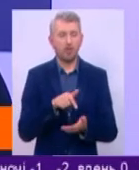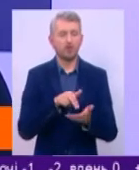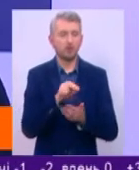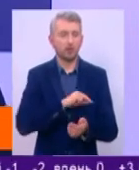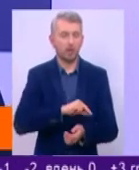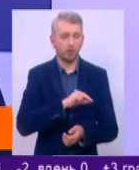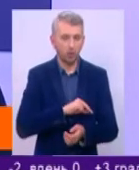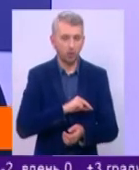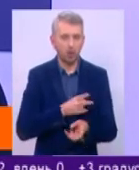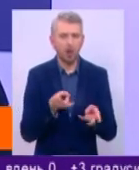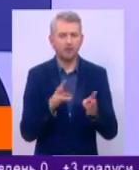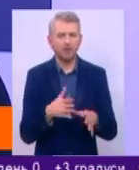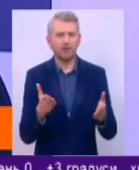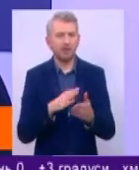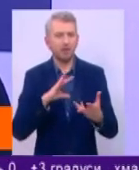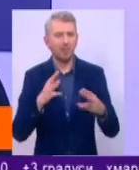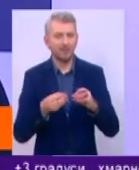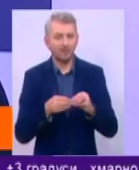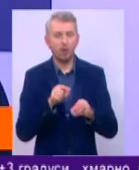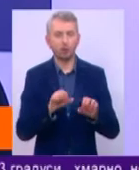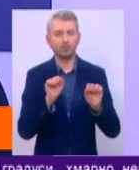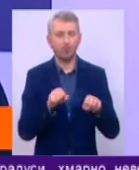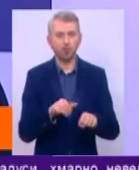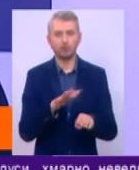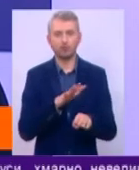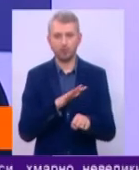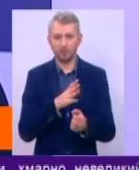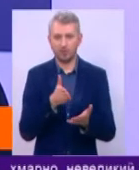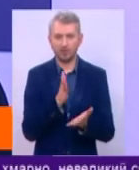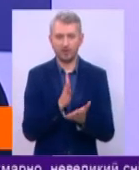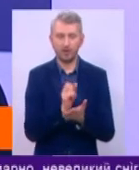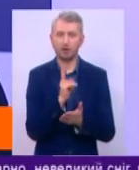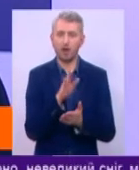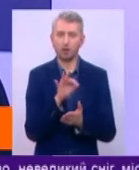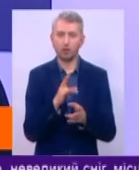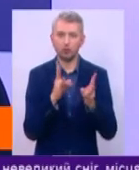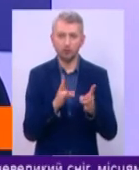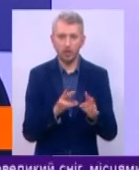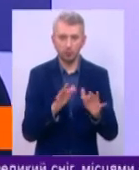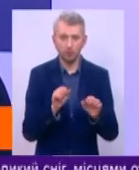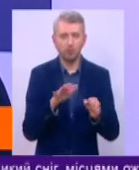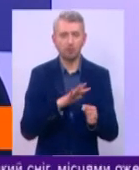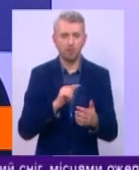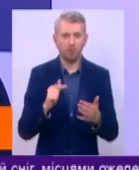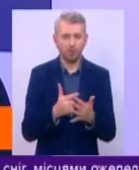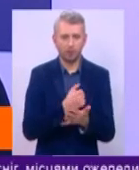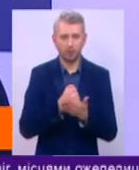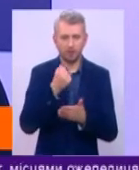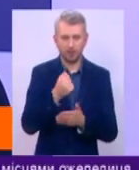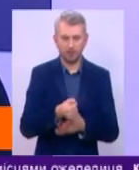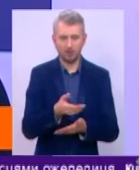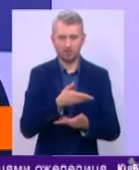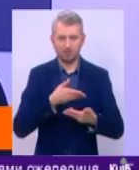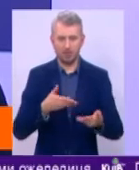работу, но остались какие-то последствия. Он может быть, при наличии акта о несчастном случае, может быть повторно направлен к нам